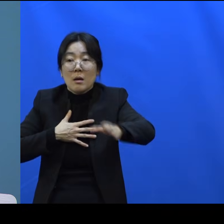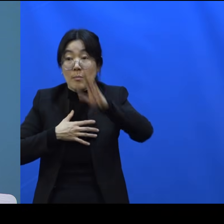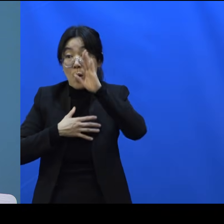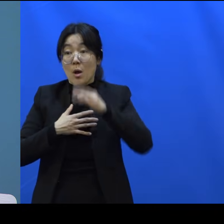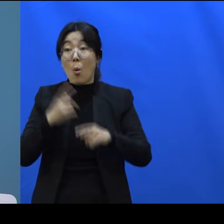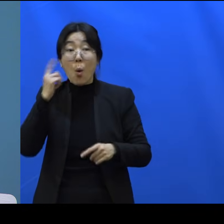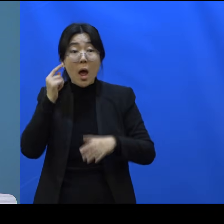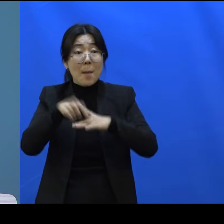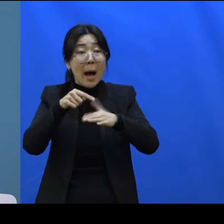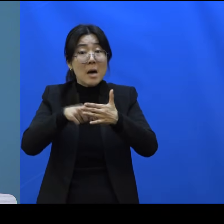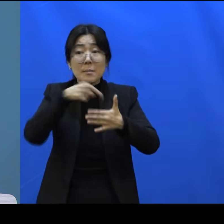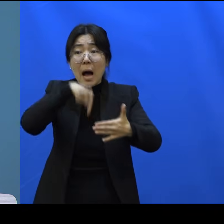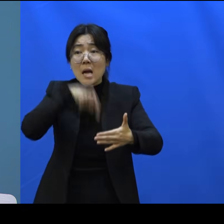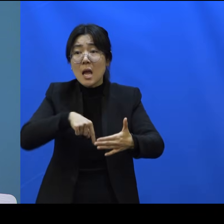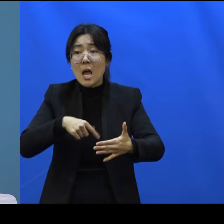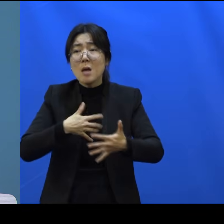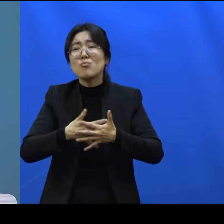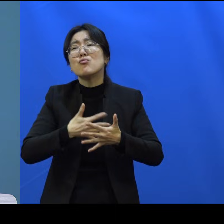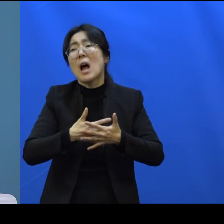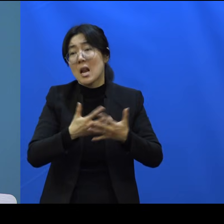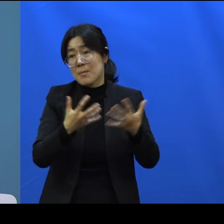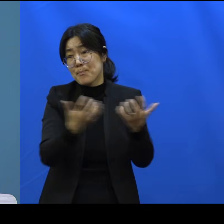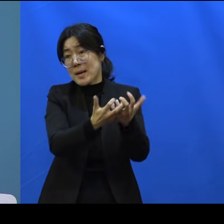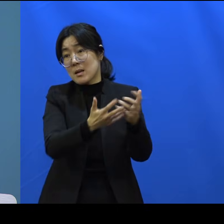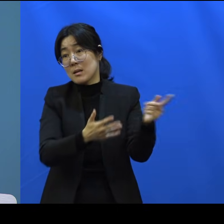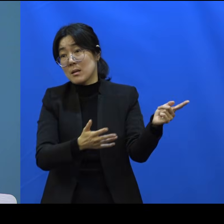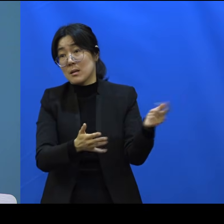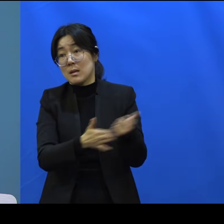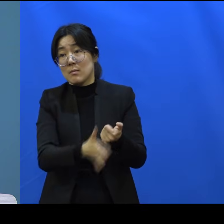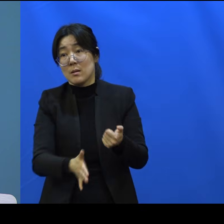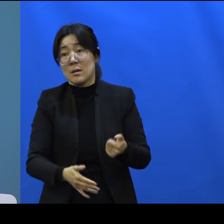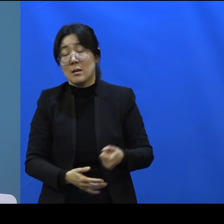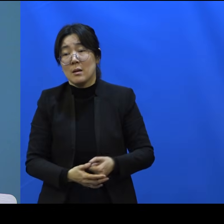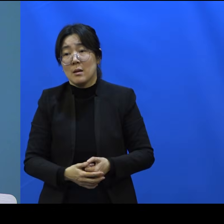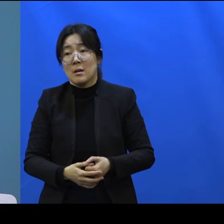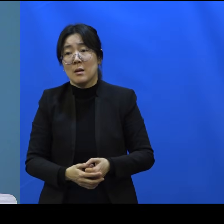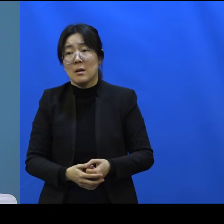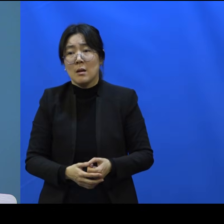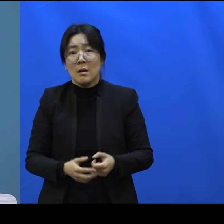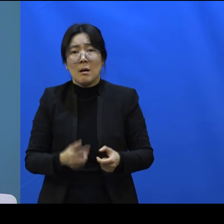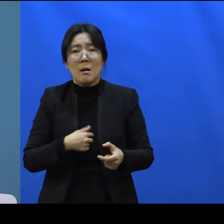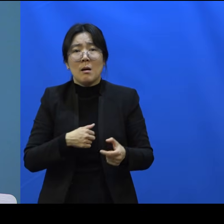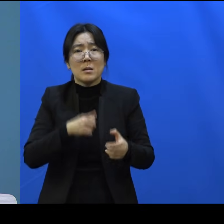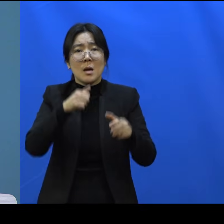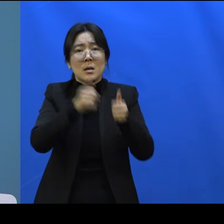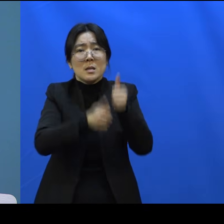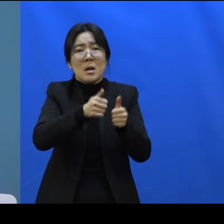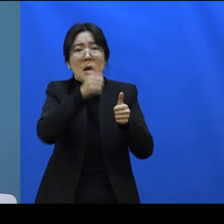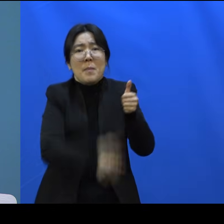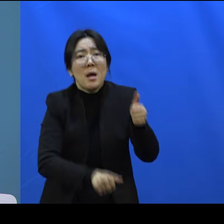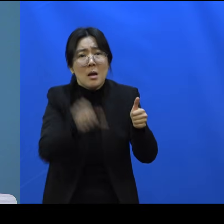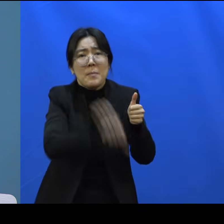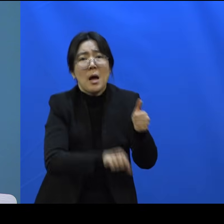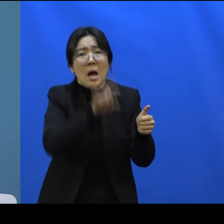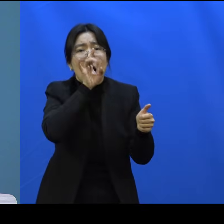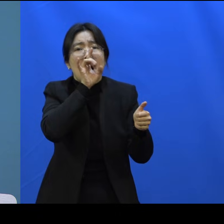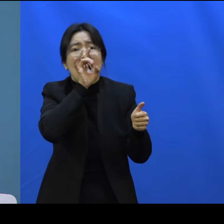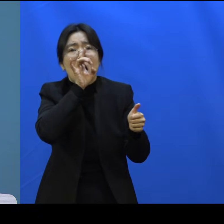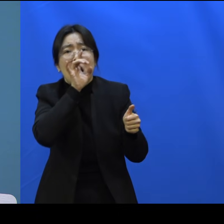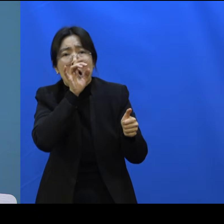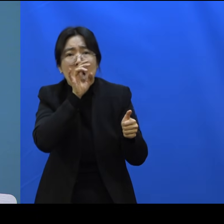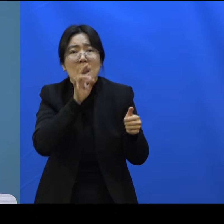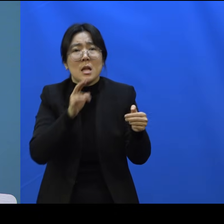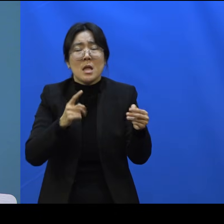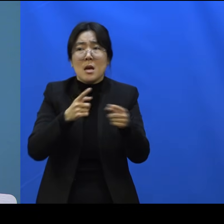평안이 없는 거죠. 불안한 거잖아요. 그 압박감, 그죠? 더 강해져야 된다는 그 압박감, 끊임없는 경쟁,